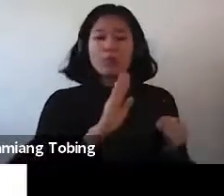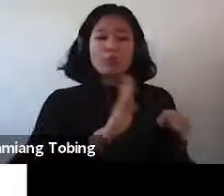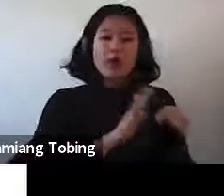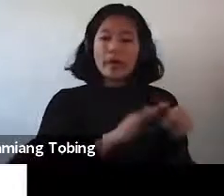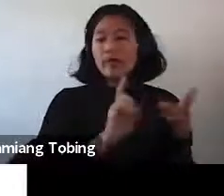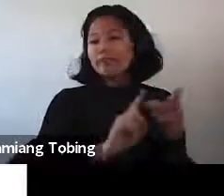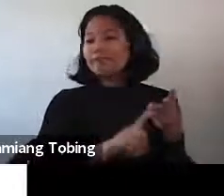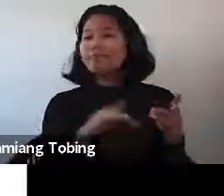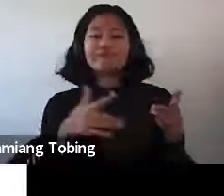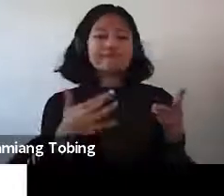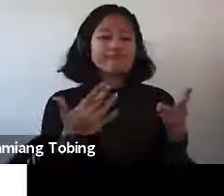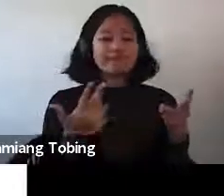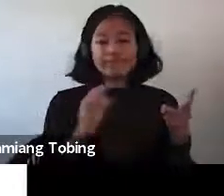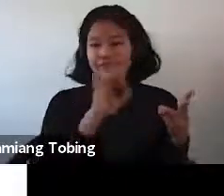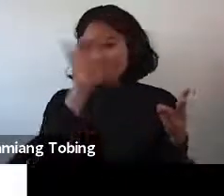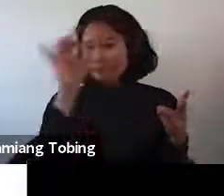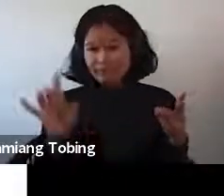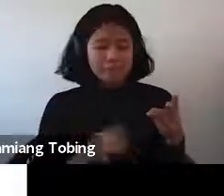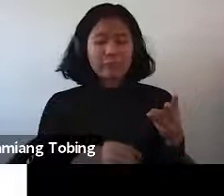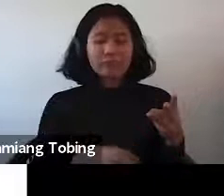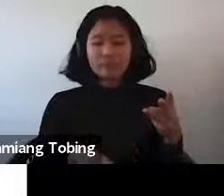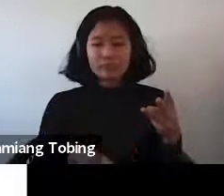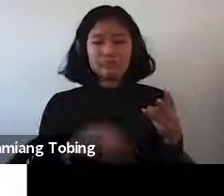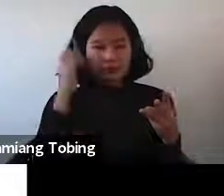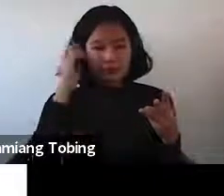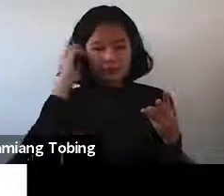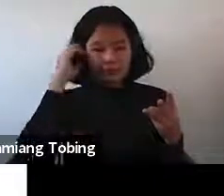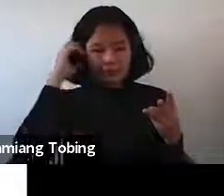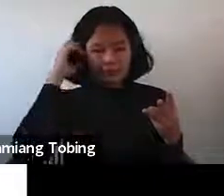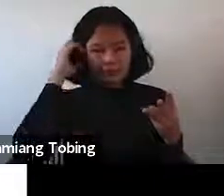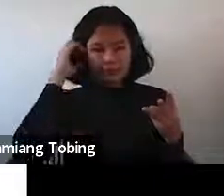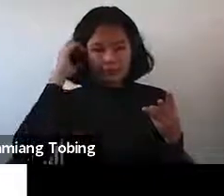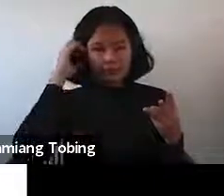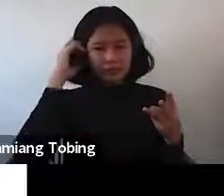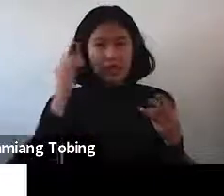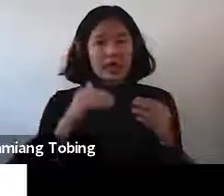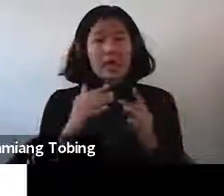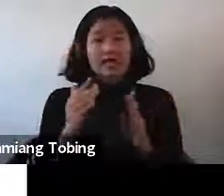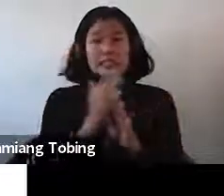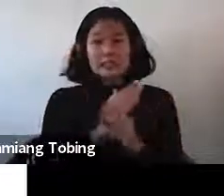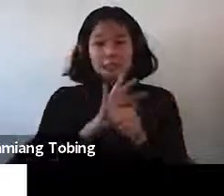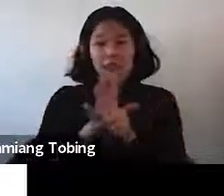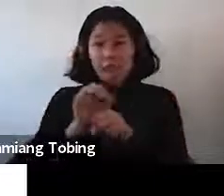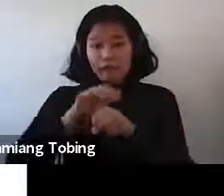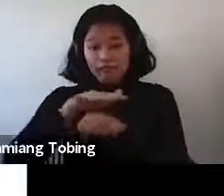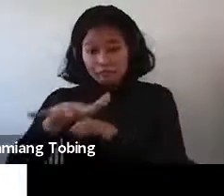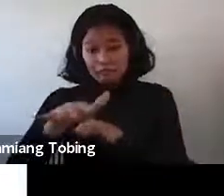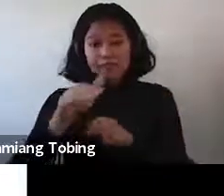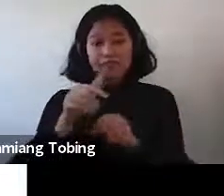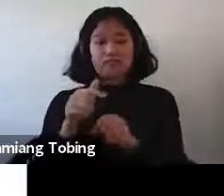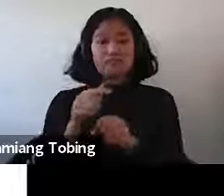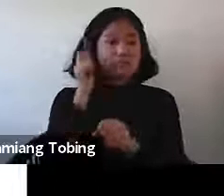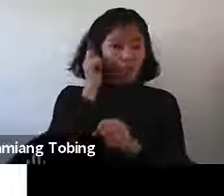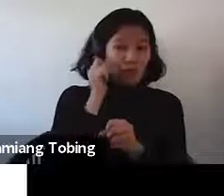bidang yang lain-lainnya ya. Nah, sebelum saya membahas tentang dampak COVID-19 terhadap perempuan, perlu